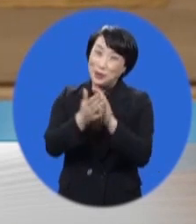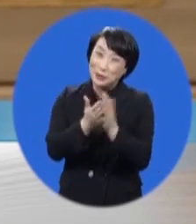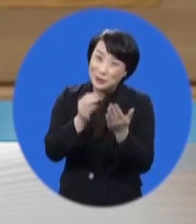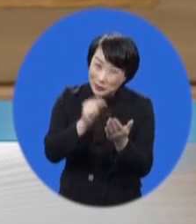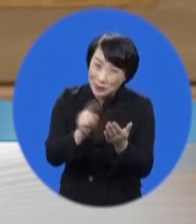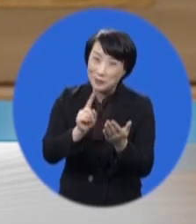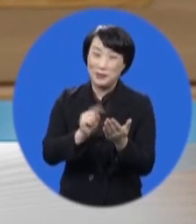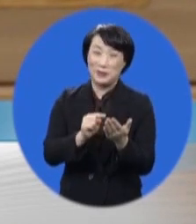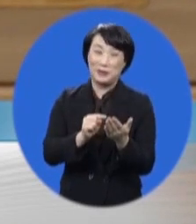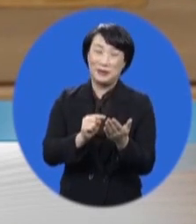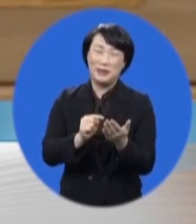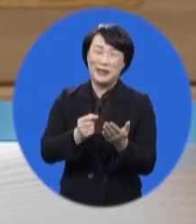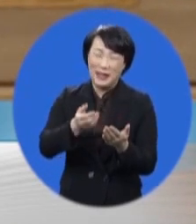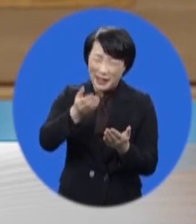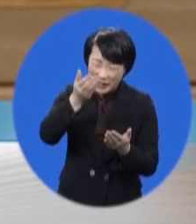성경은